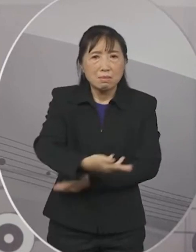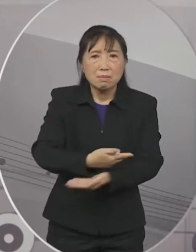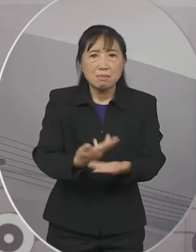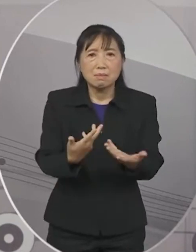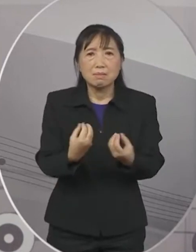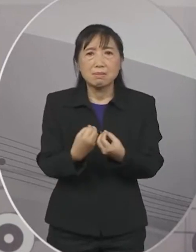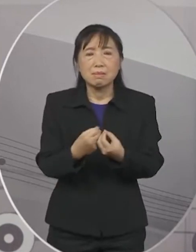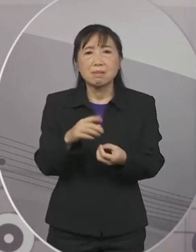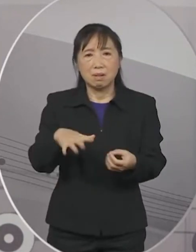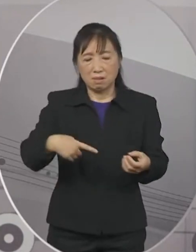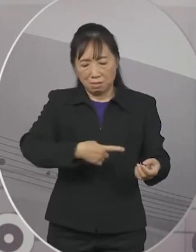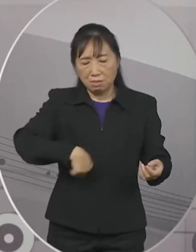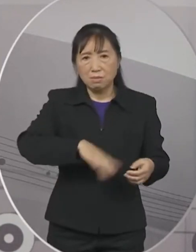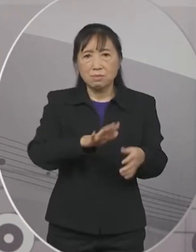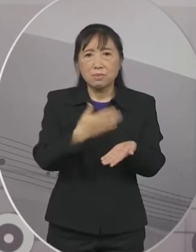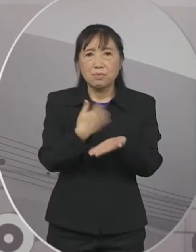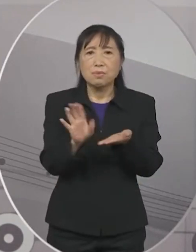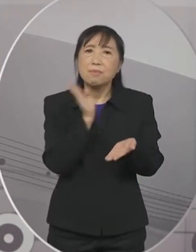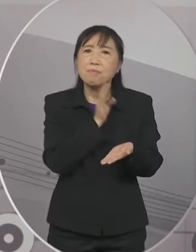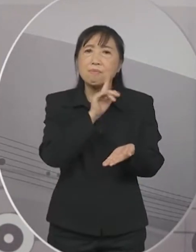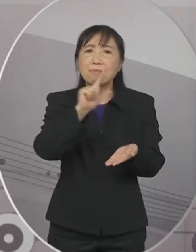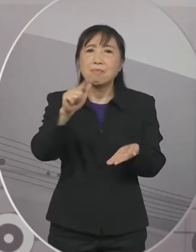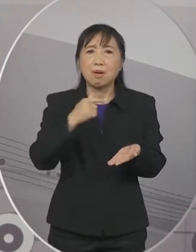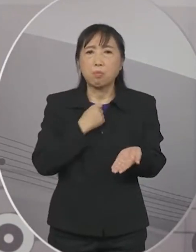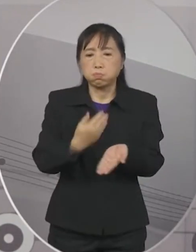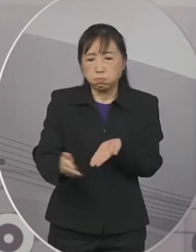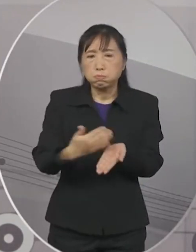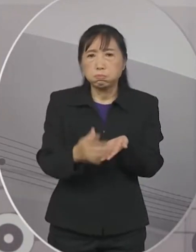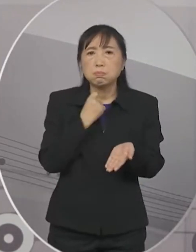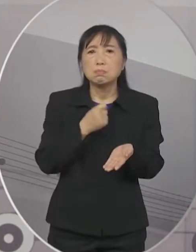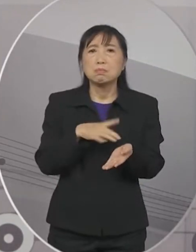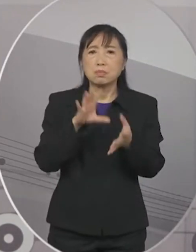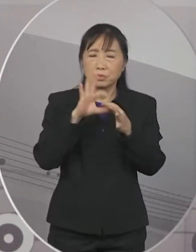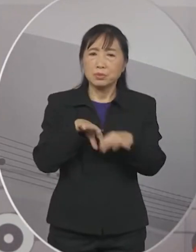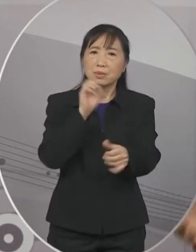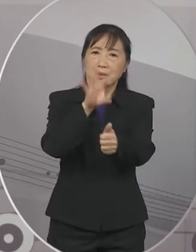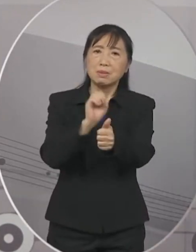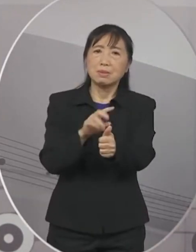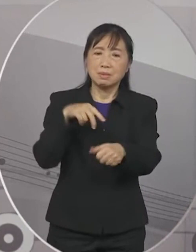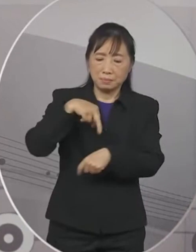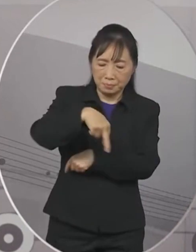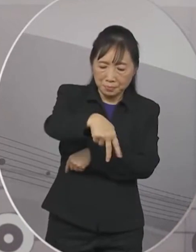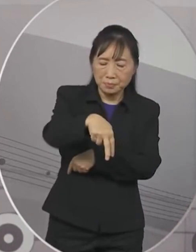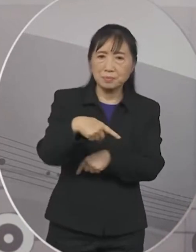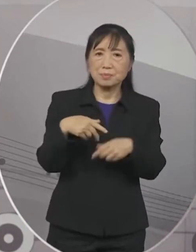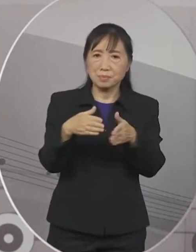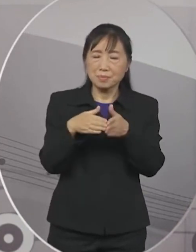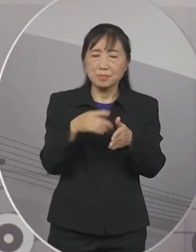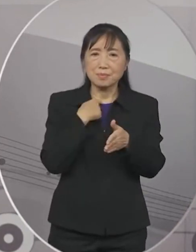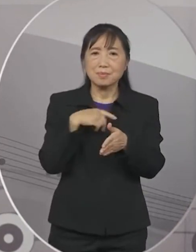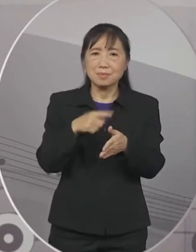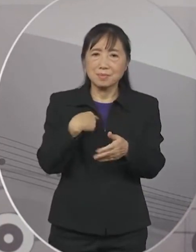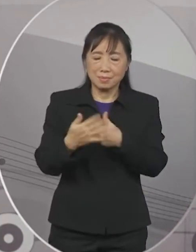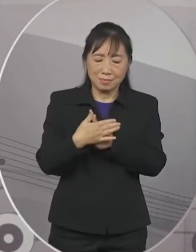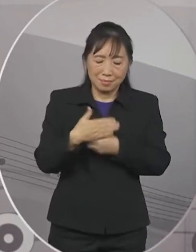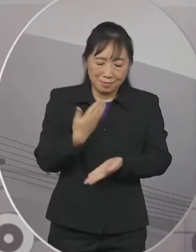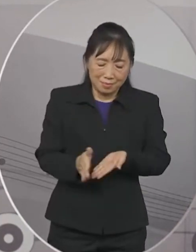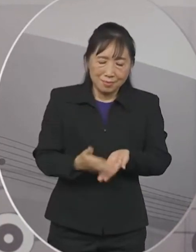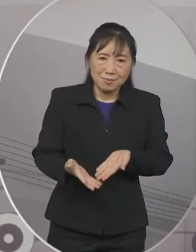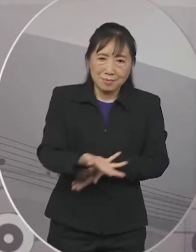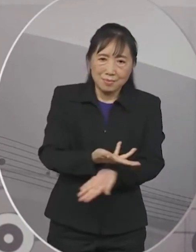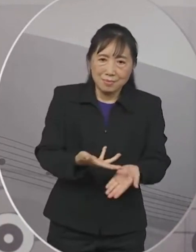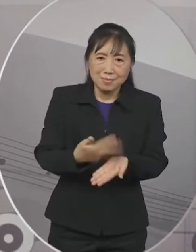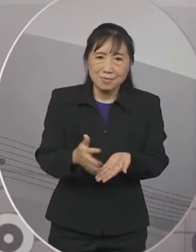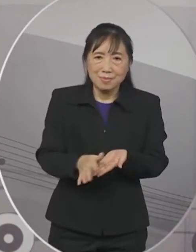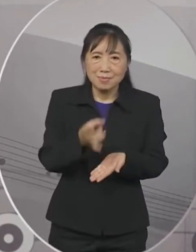有一些废物需要排除，所以为什么我会建议大家走路，对。然后透过走路可以排除，然后今天跟大家